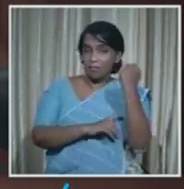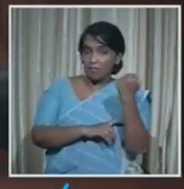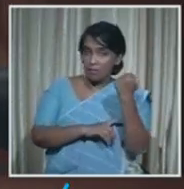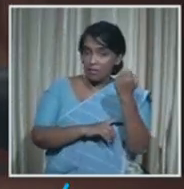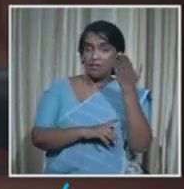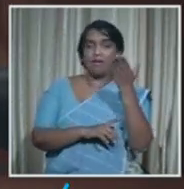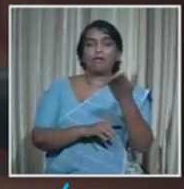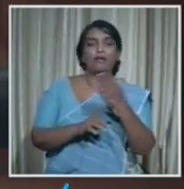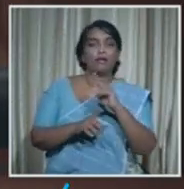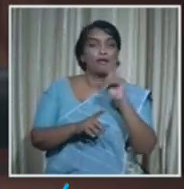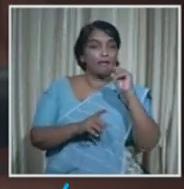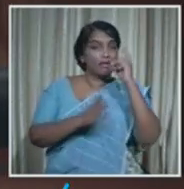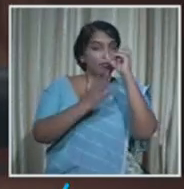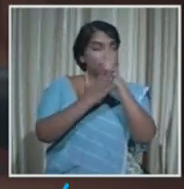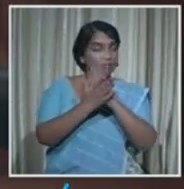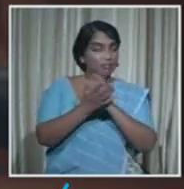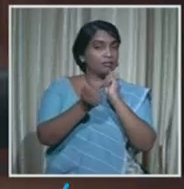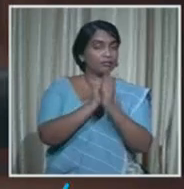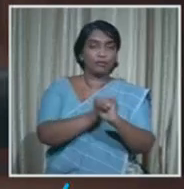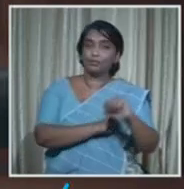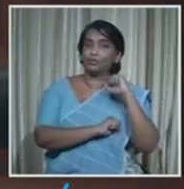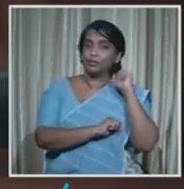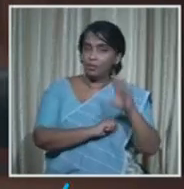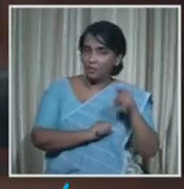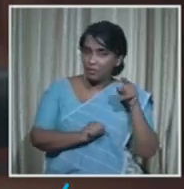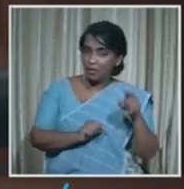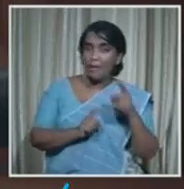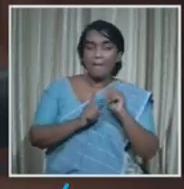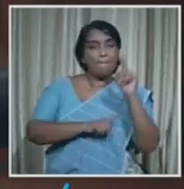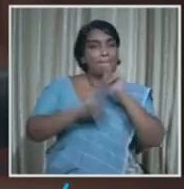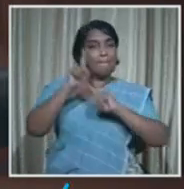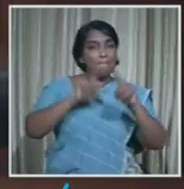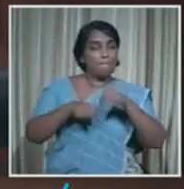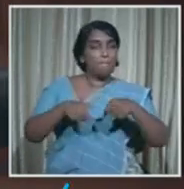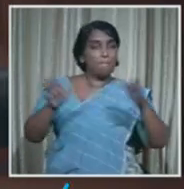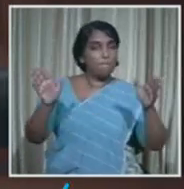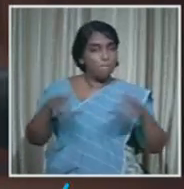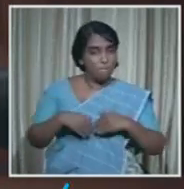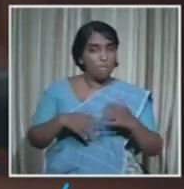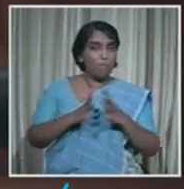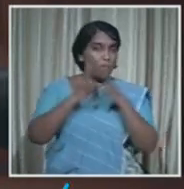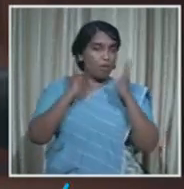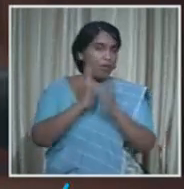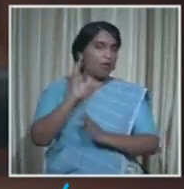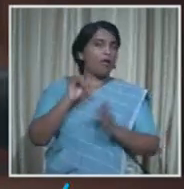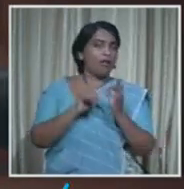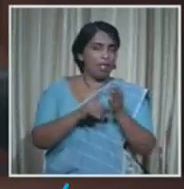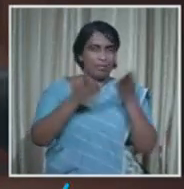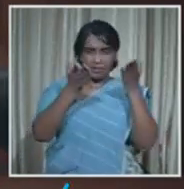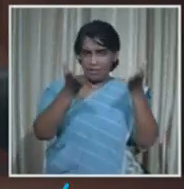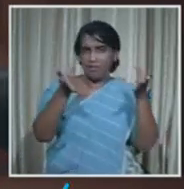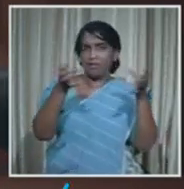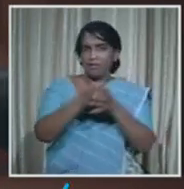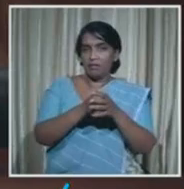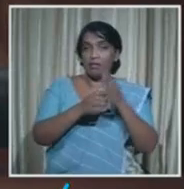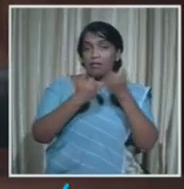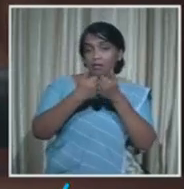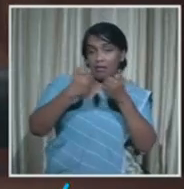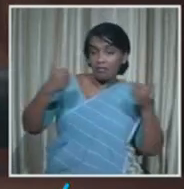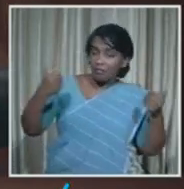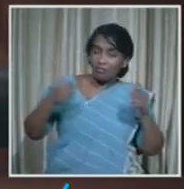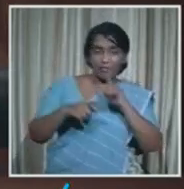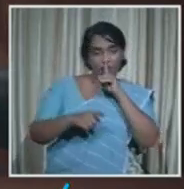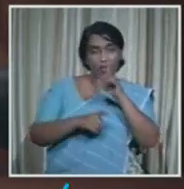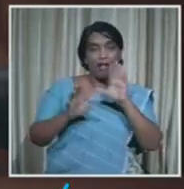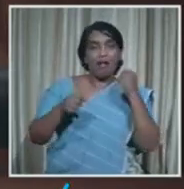තිබෙනවා විසිරි සංශෝධන ආරාතාවක් ශක්තිමත් කරගෙන තිබෙනවා පාර්ලිමේන්තුවේ තාමත් මම හිතනවා විශාල මන්ත්‍රීවරු සංඛ්‍යාවක් ඉන්නවා ස්වාධීන ඌවත් ඔවුන්